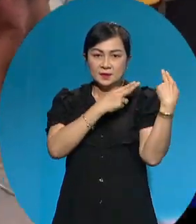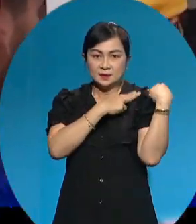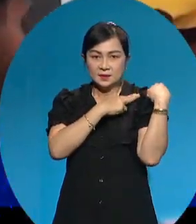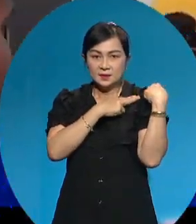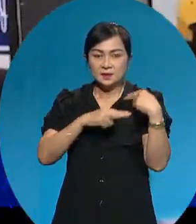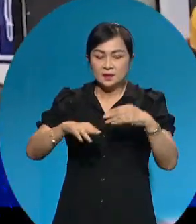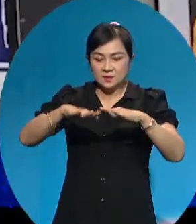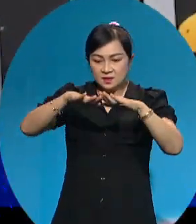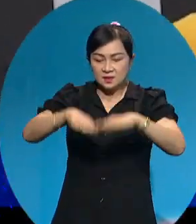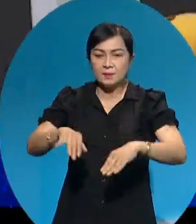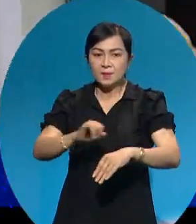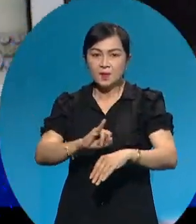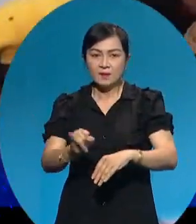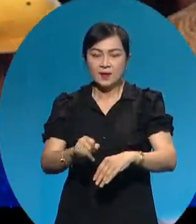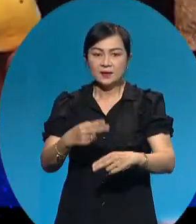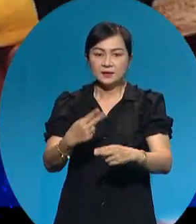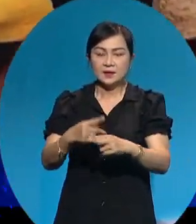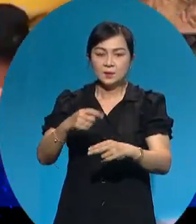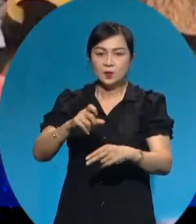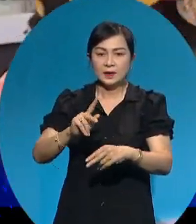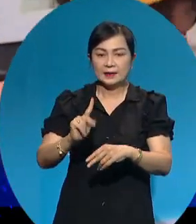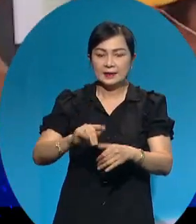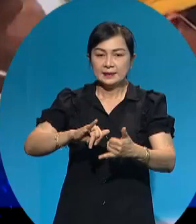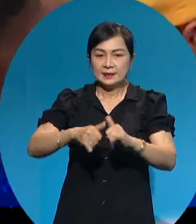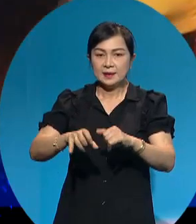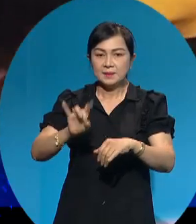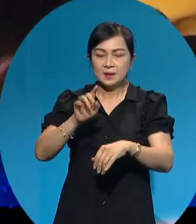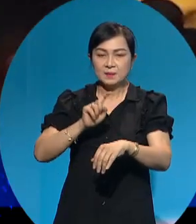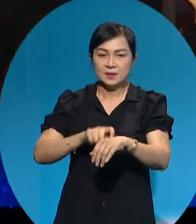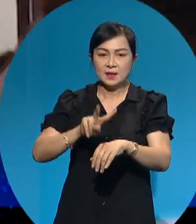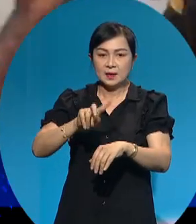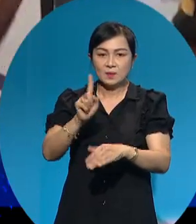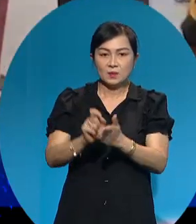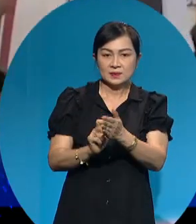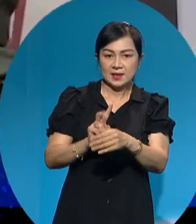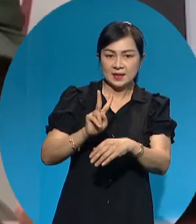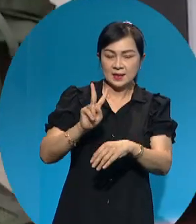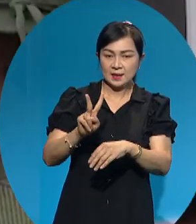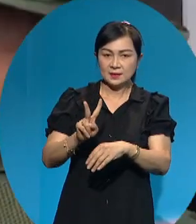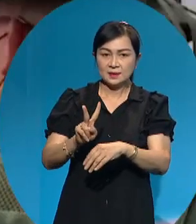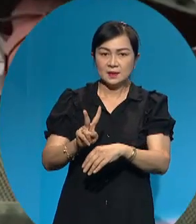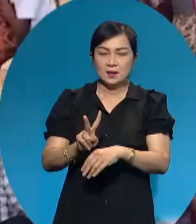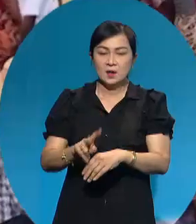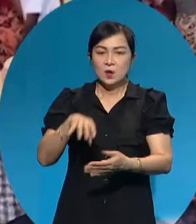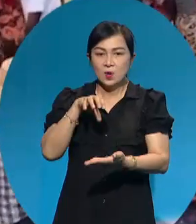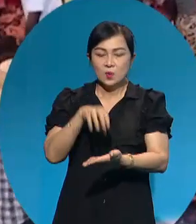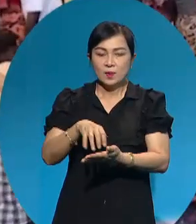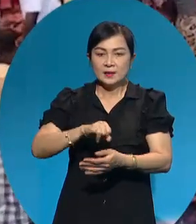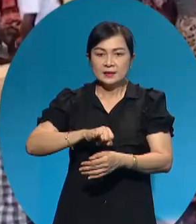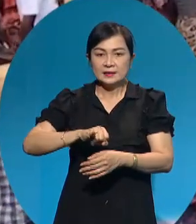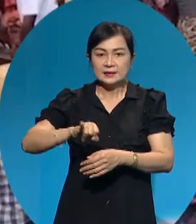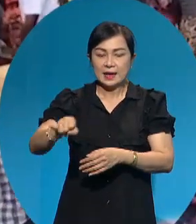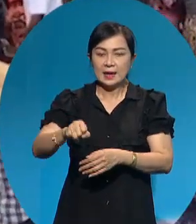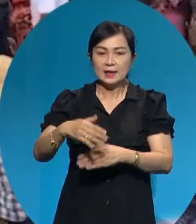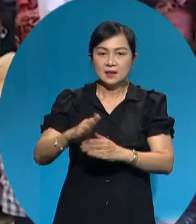chức trách địa phương vụ sập mỏ vàng mang tên bul loka xảy ra lúc 1500 ngày 21 tháng 2 theo giờ địa phương tại một khu vực xa xôi hẻo